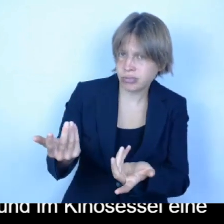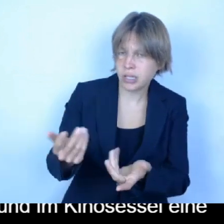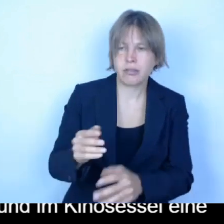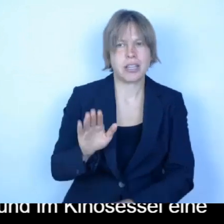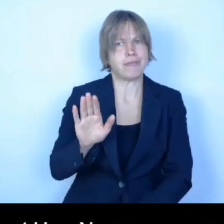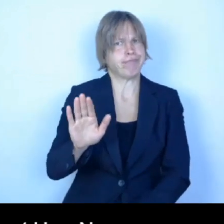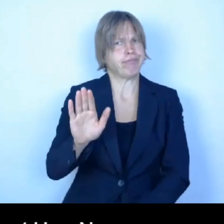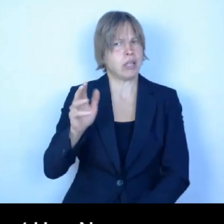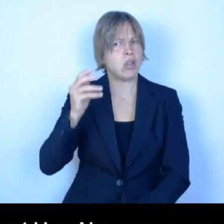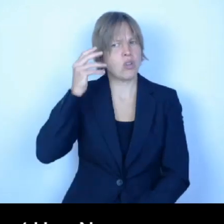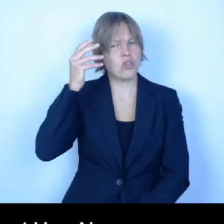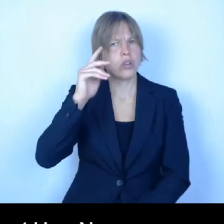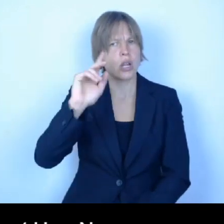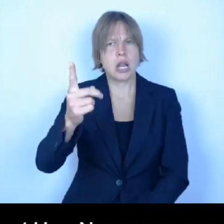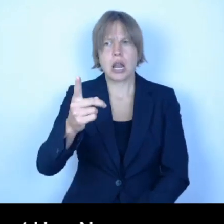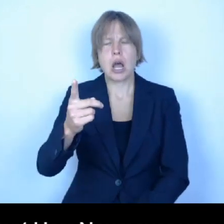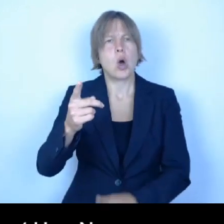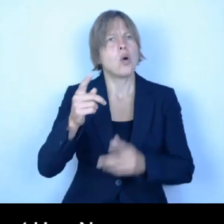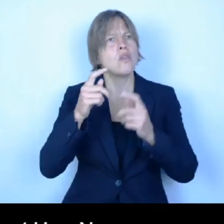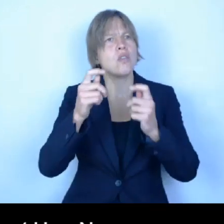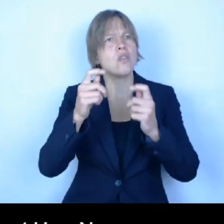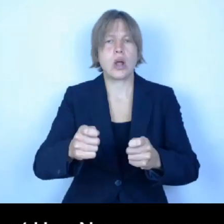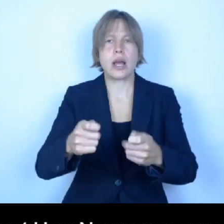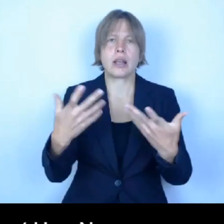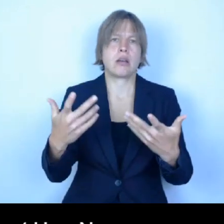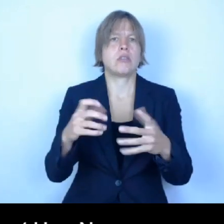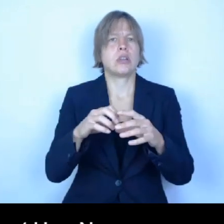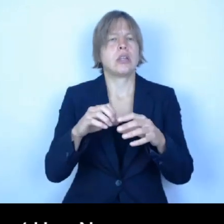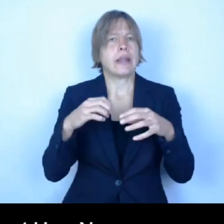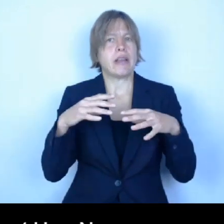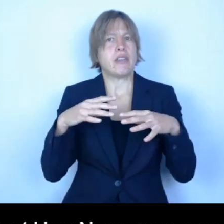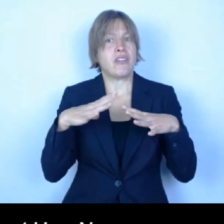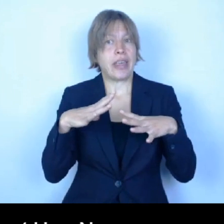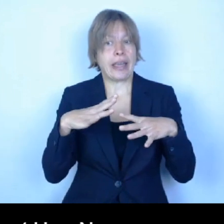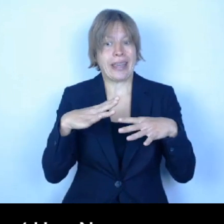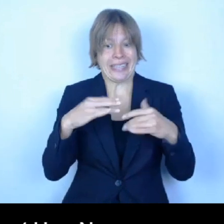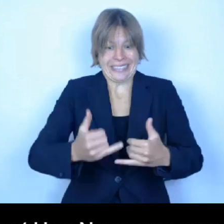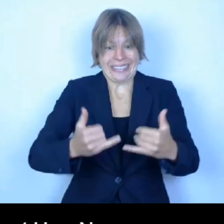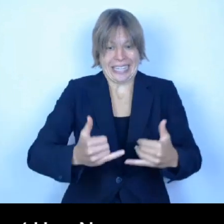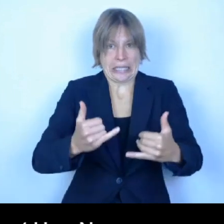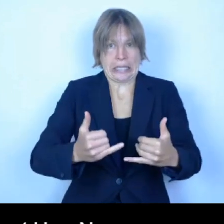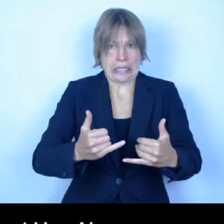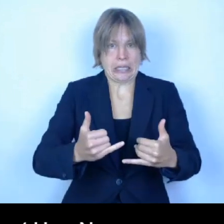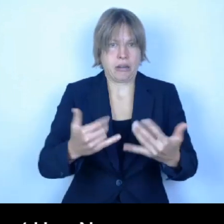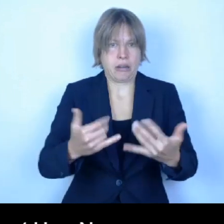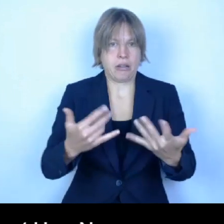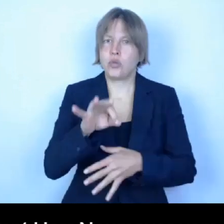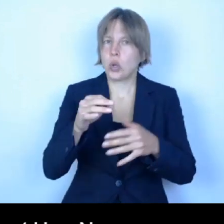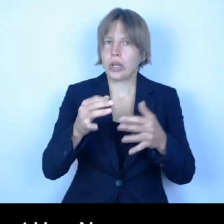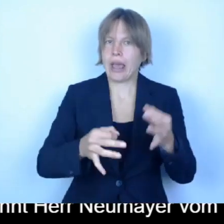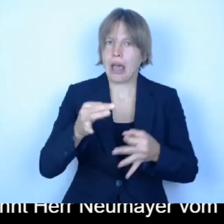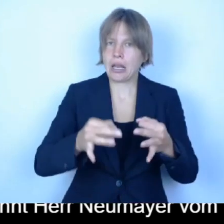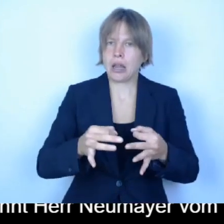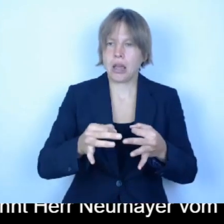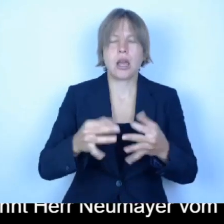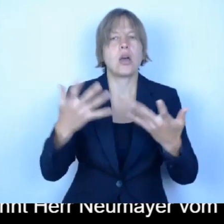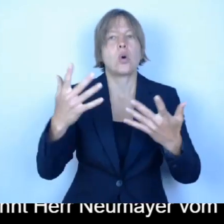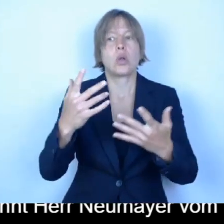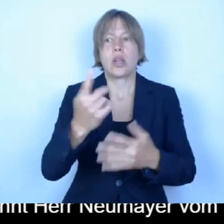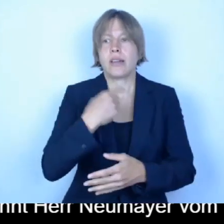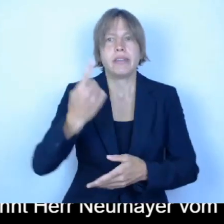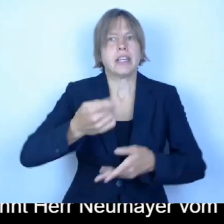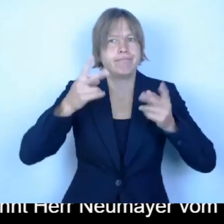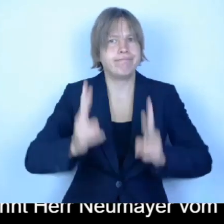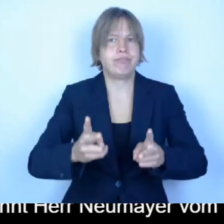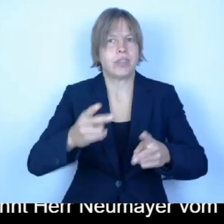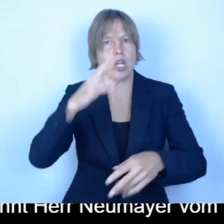anfängt, dass man auch die Theater entsprechend umorganisiert. Also gab es da ein Gespräch und wie ist da der Stand der Dinge? Und Herr